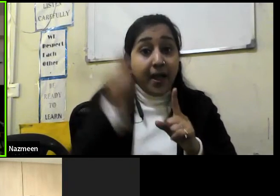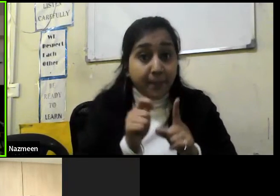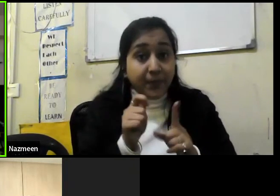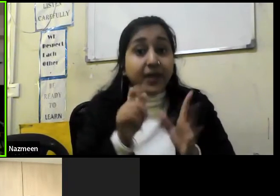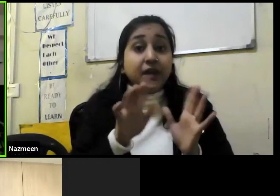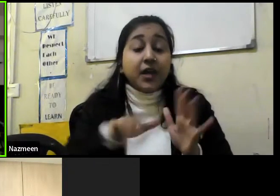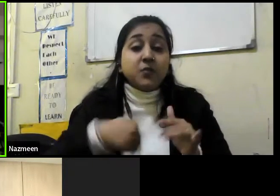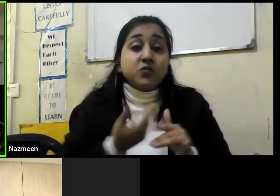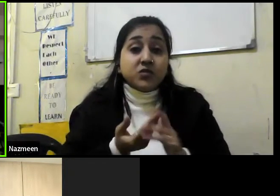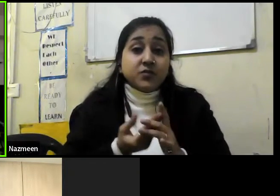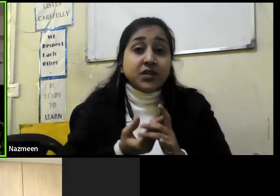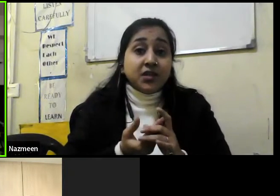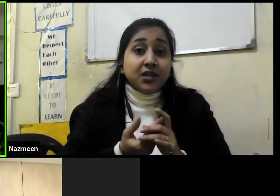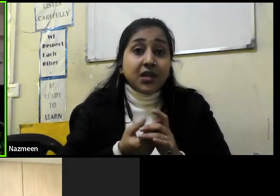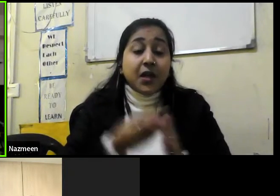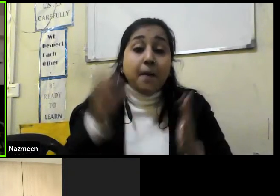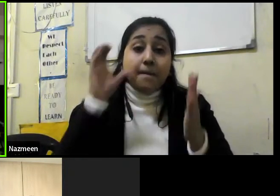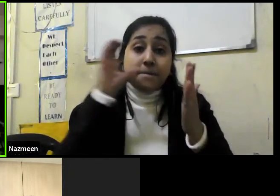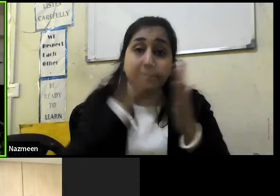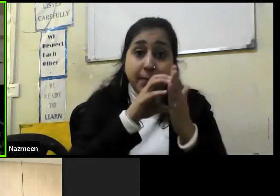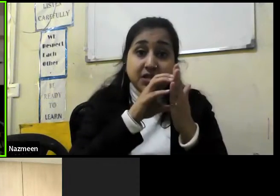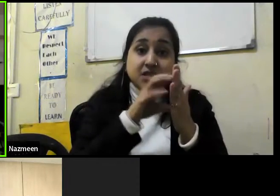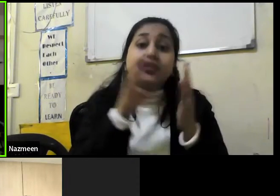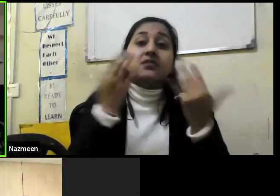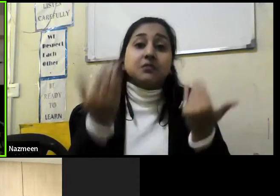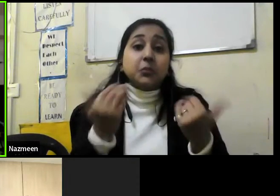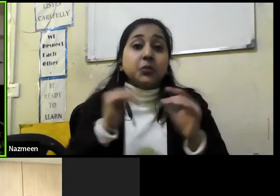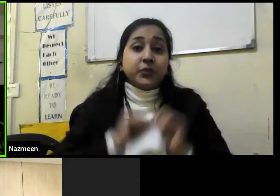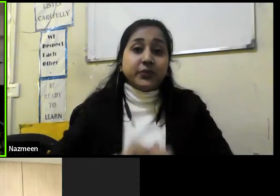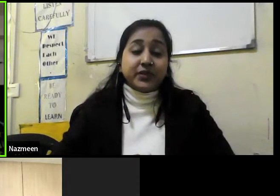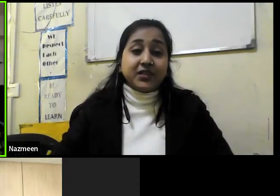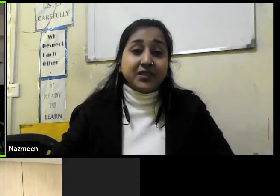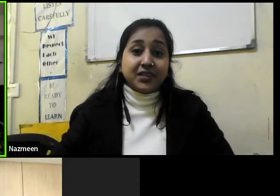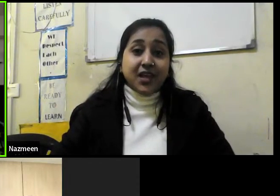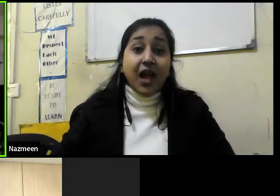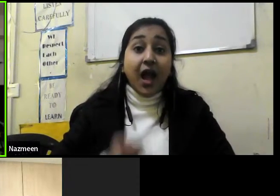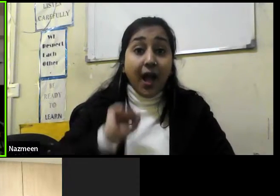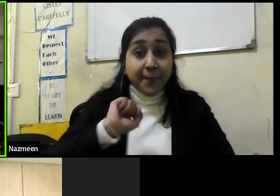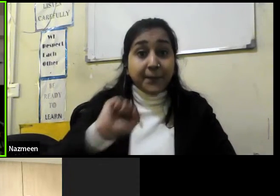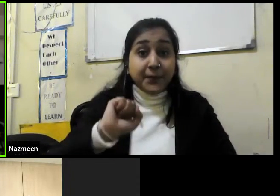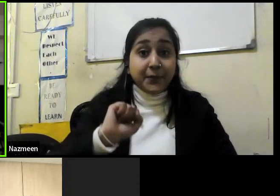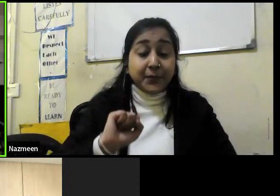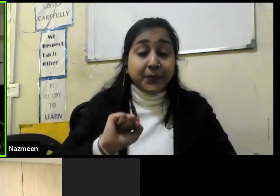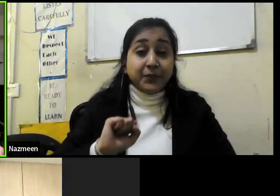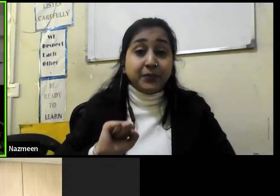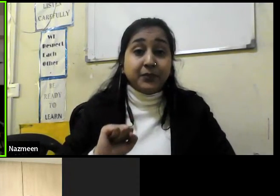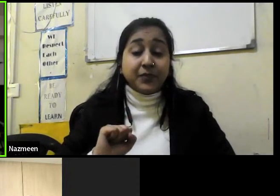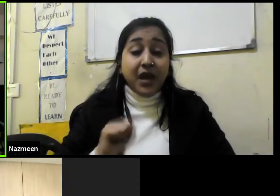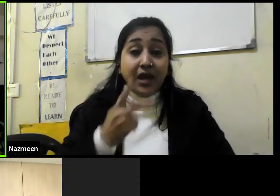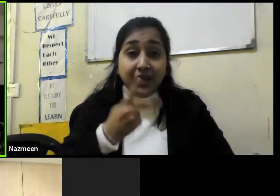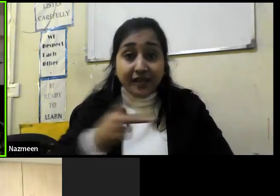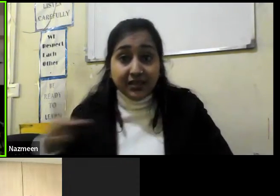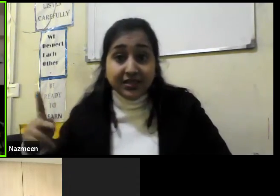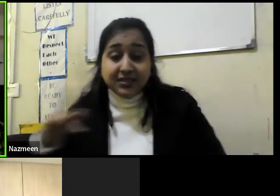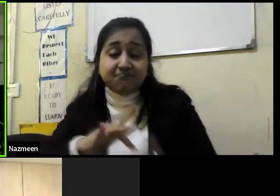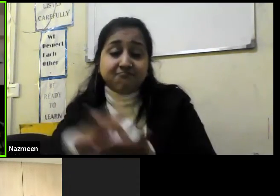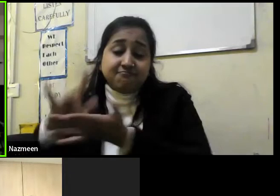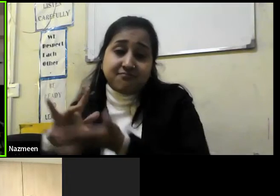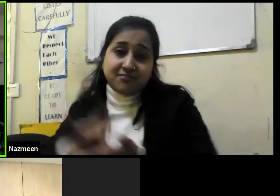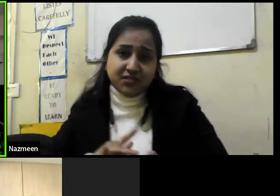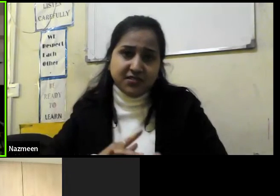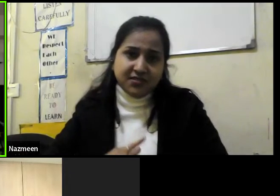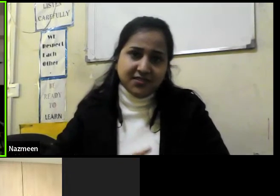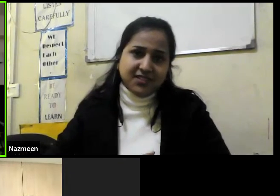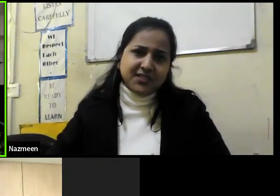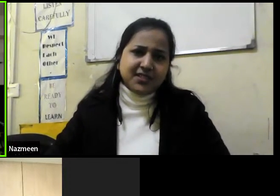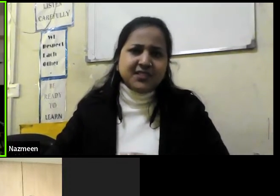चीज, क्योंकि आप जैसे पावर ट्रांसमिशन के सेक्टर से आ रहे हैं, कई लोगों का दिमाग शायद उस मामले में नहीं जाता है. यूजली सर्विसेज